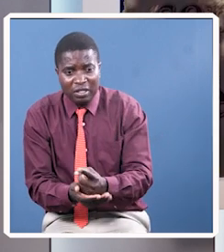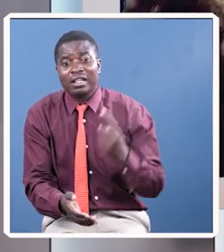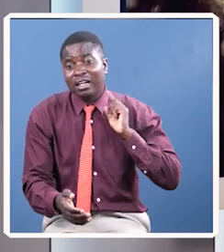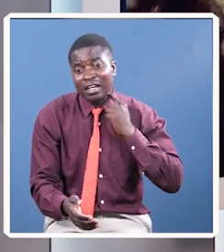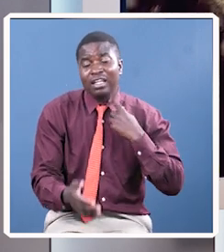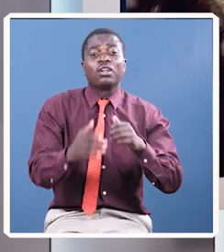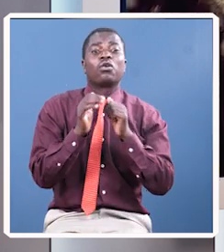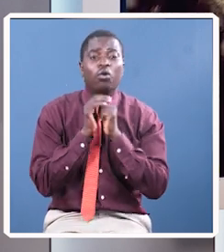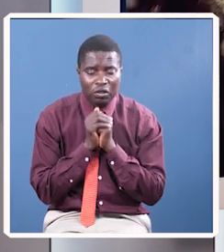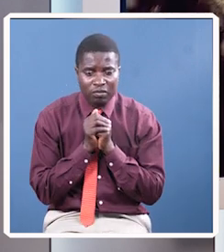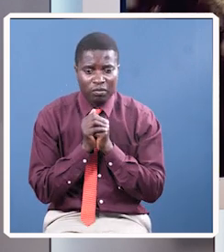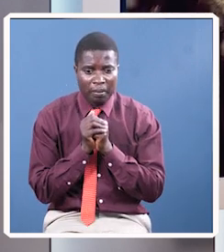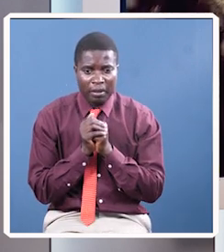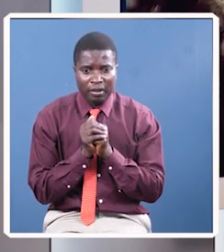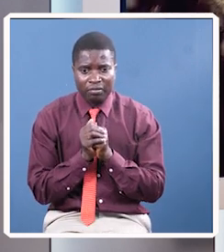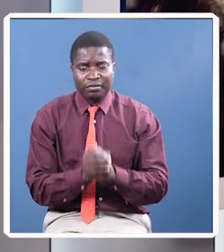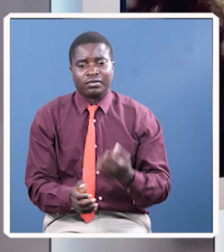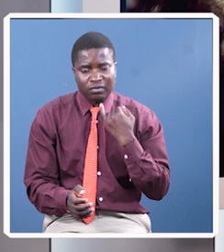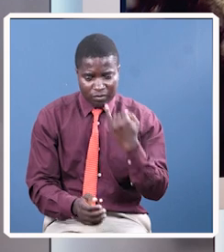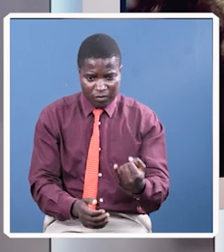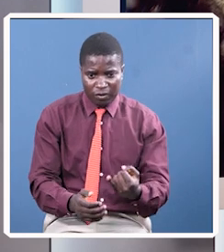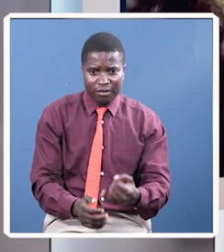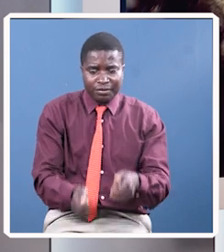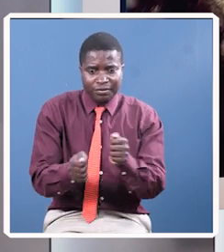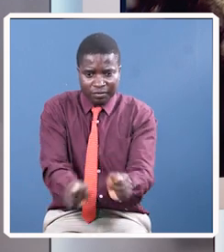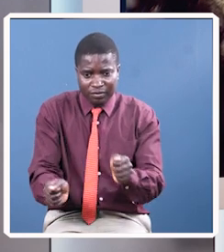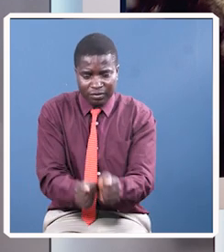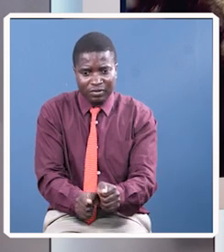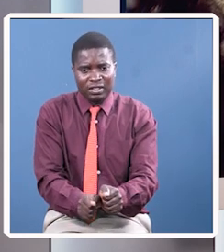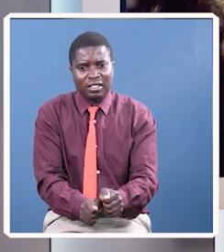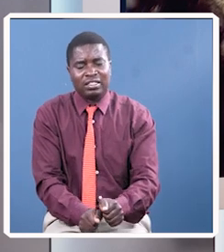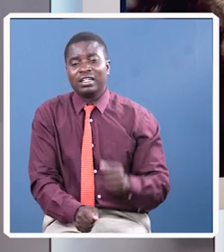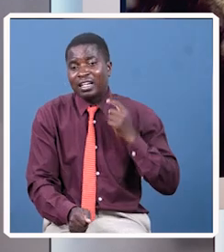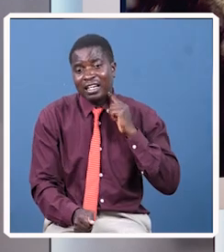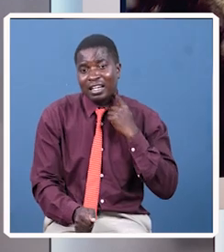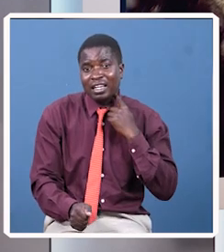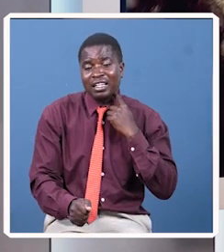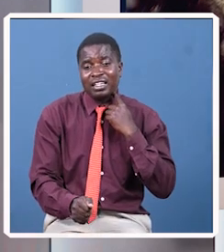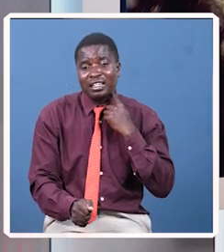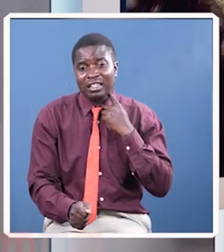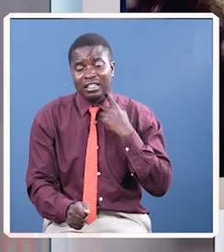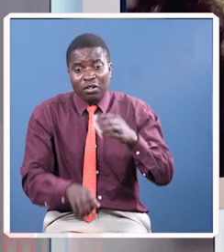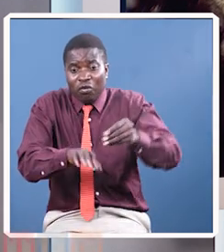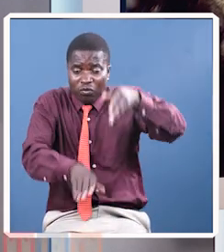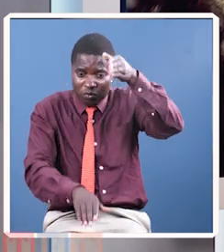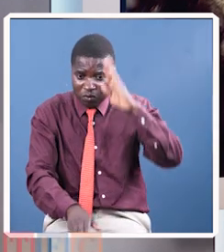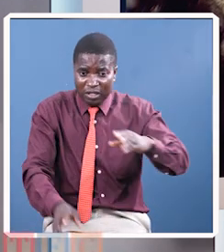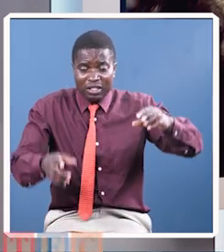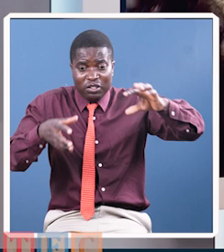zvokunamata, inwanga yava religious yajoina